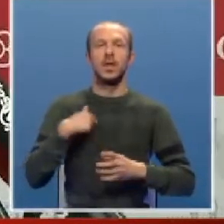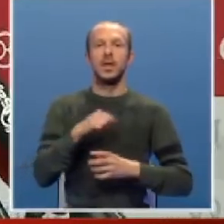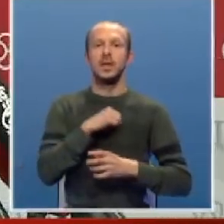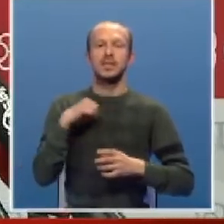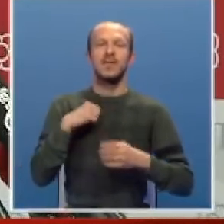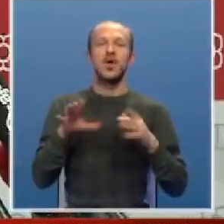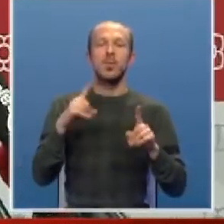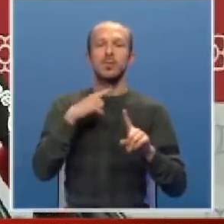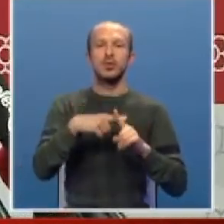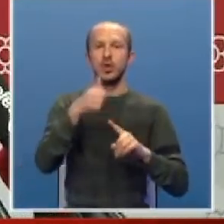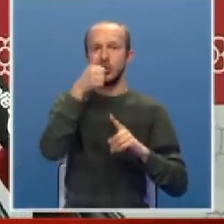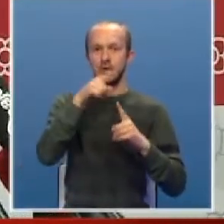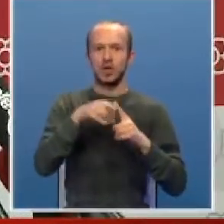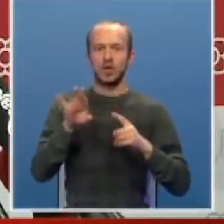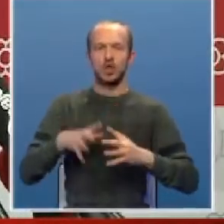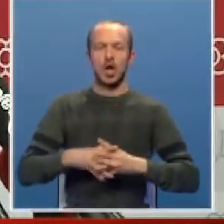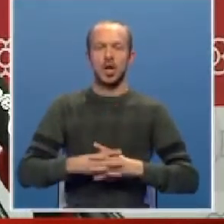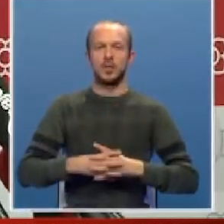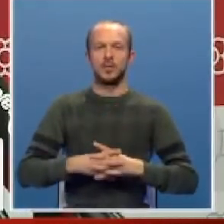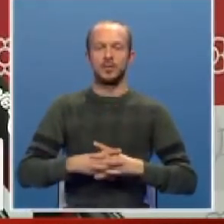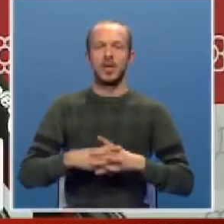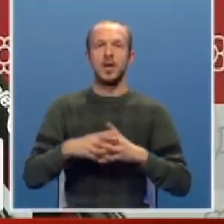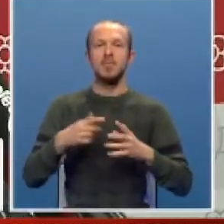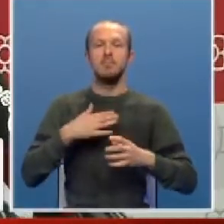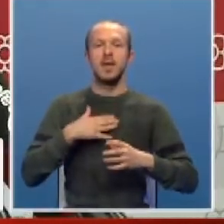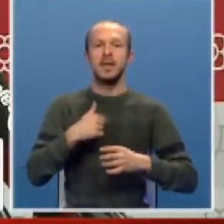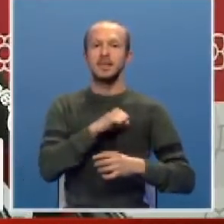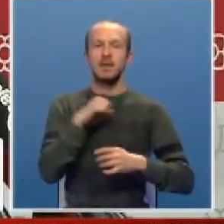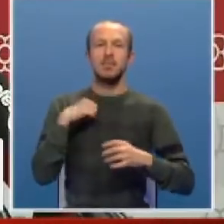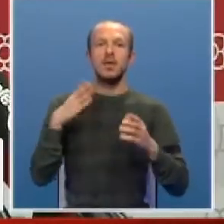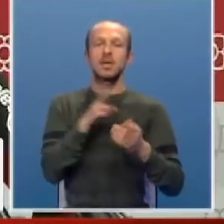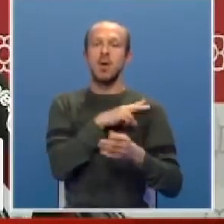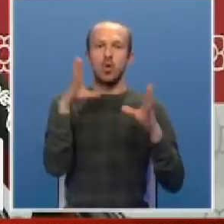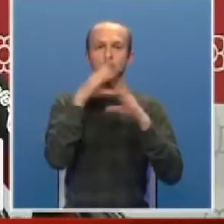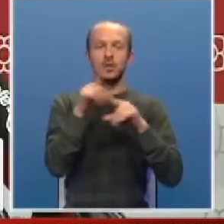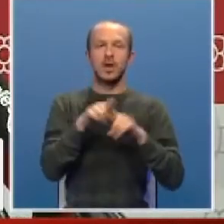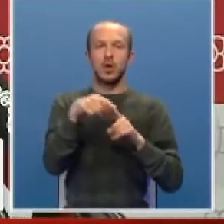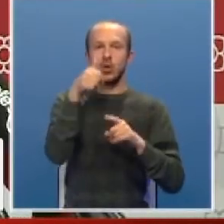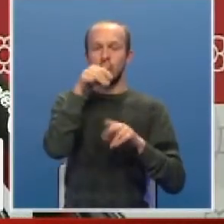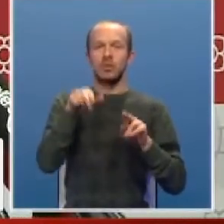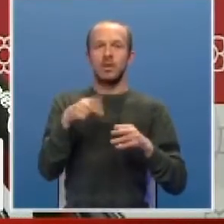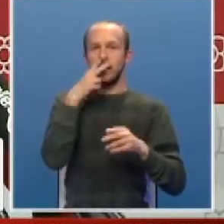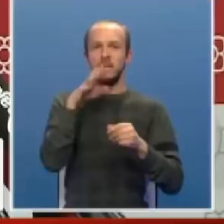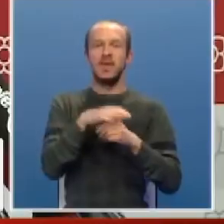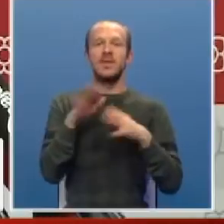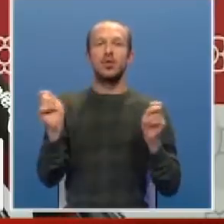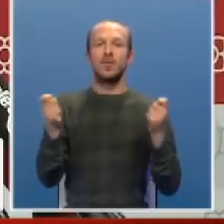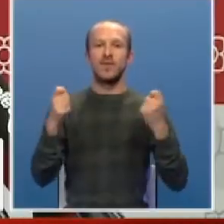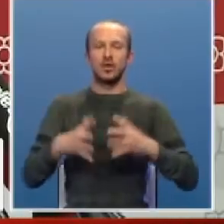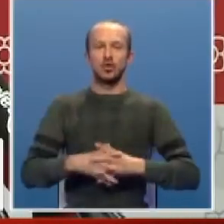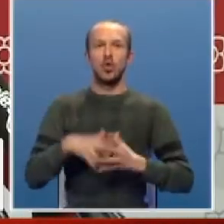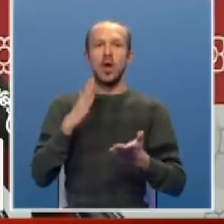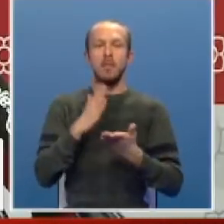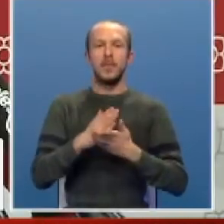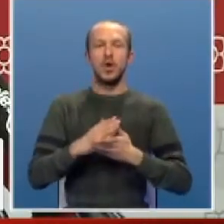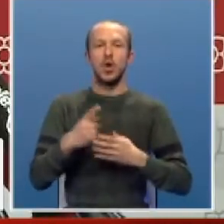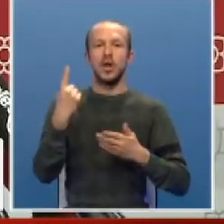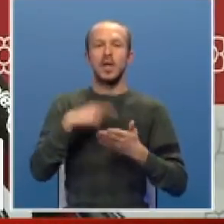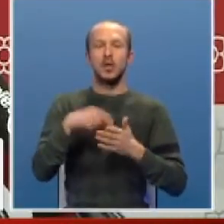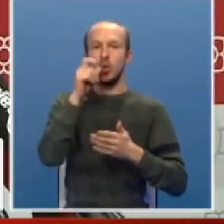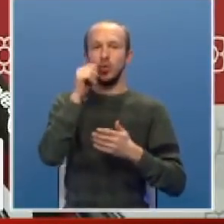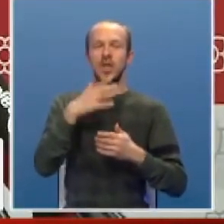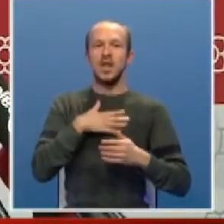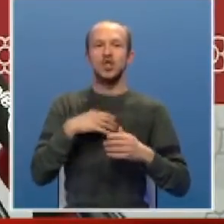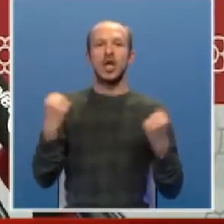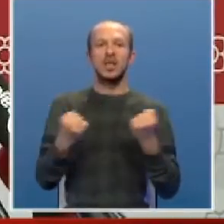veoma optimističan. Što se tiče, pa mene, evo, ja sam imao noćas, kao što ste mogli da primijetite, veliku feštu. Bilo je 1000 ljudi